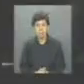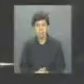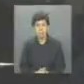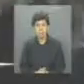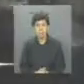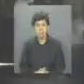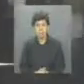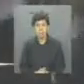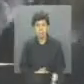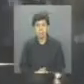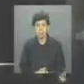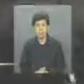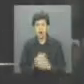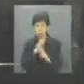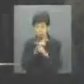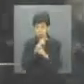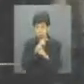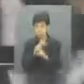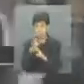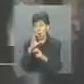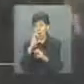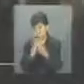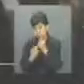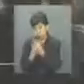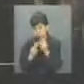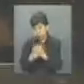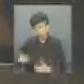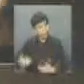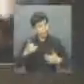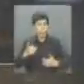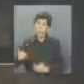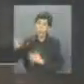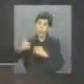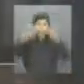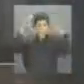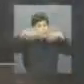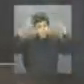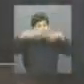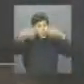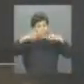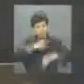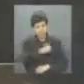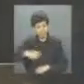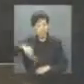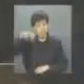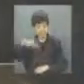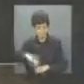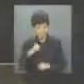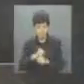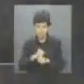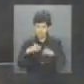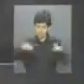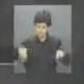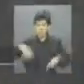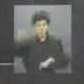ชาวออสเตรีย100คู่ร่วมแสดงเต้นวอลซ์ท่ามกลางสายฝนหน้าพระราชวังฮอฟบวกกลางจัตุรัสเฮลเดนพลา